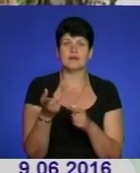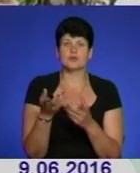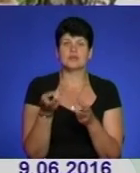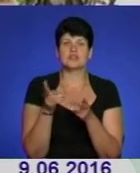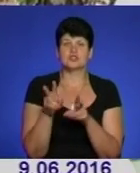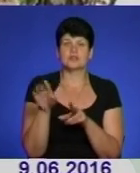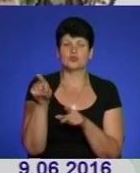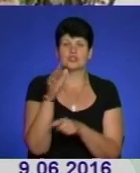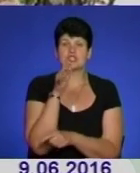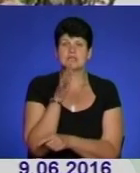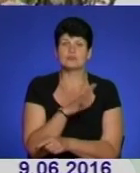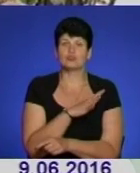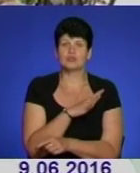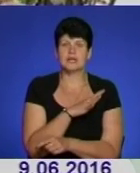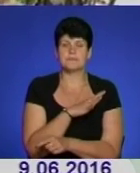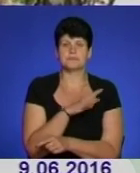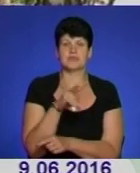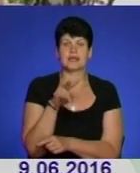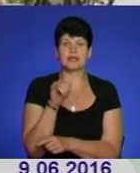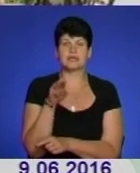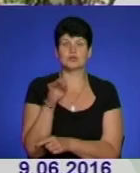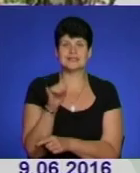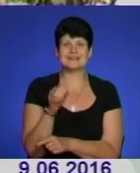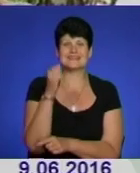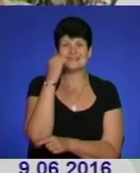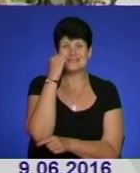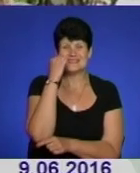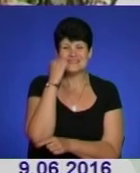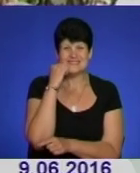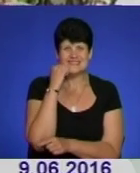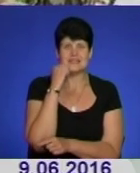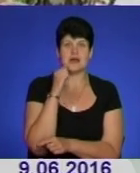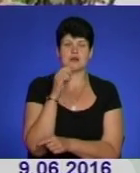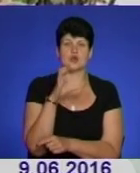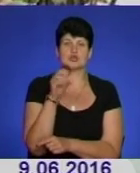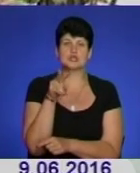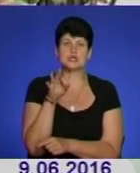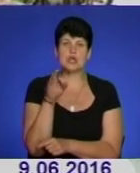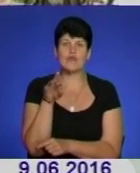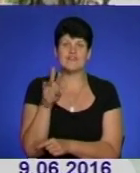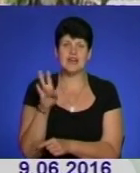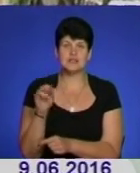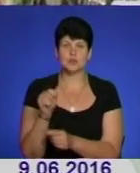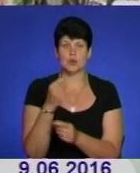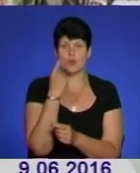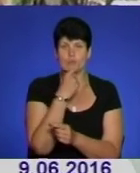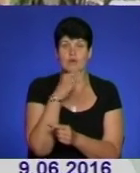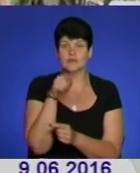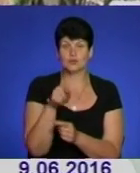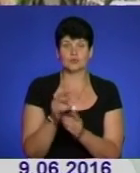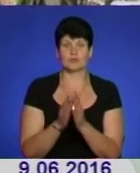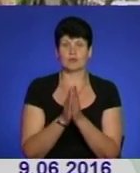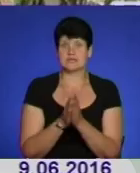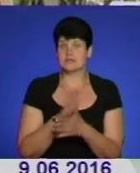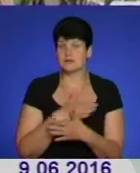на той час, була літургічною старослов'янською мовою. Але вже по-старослов'янськи вони тут молитися не хочуть,